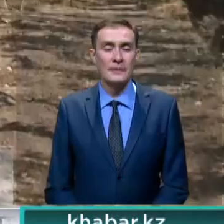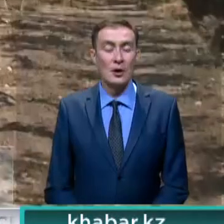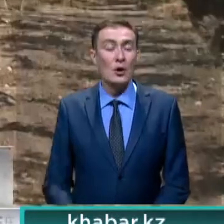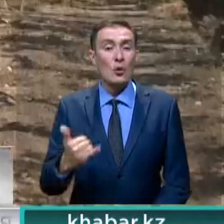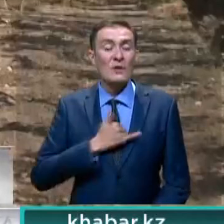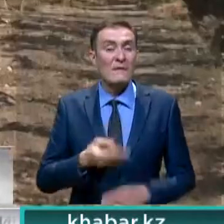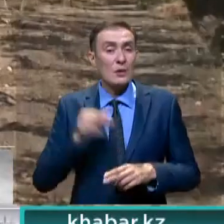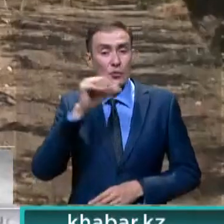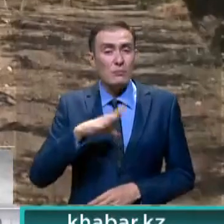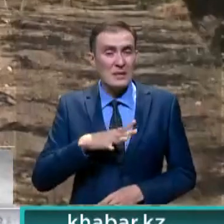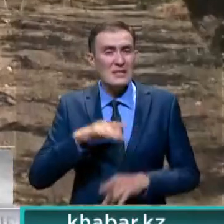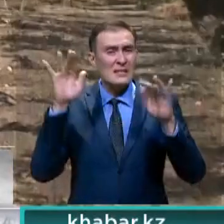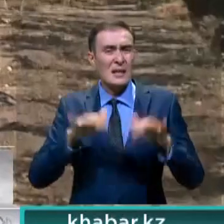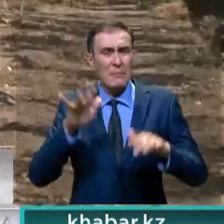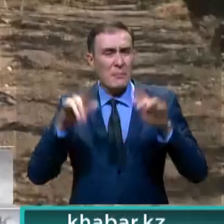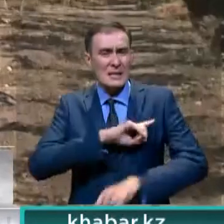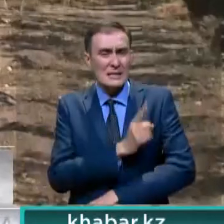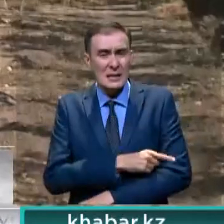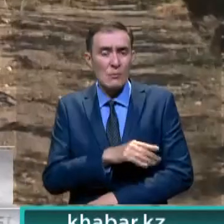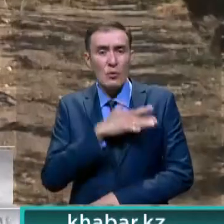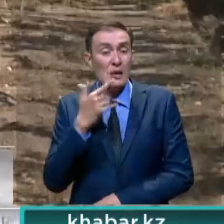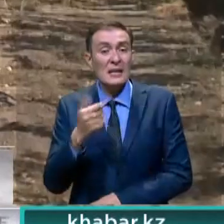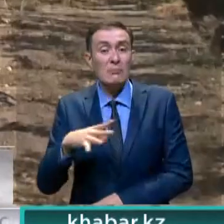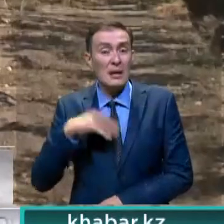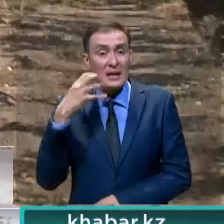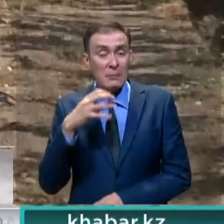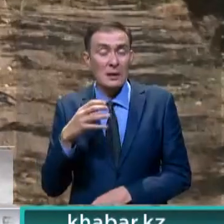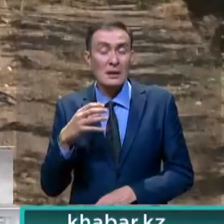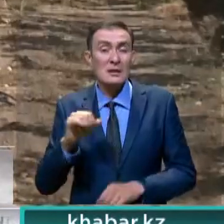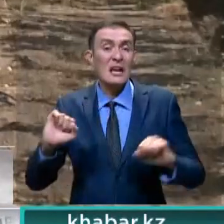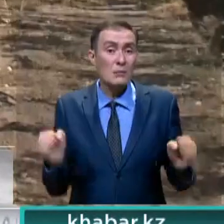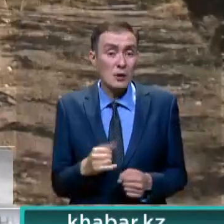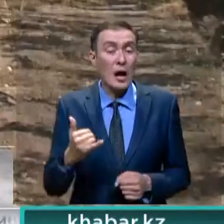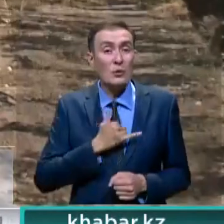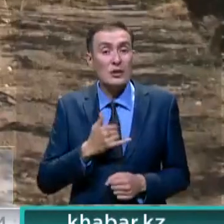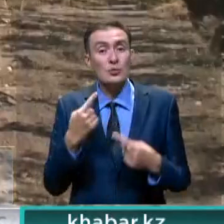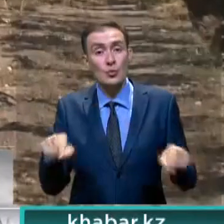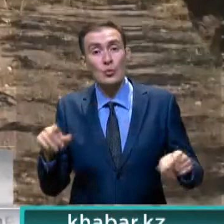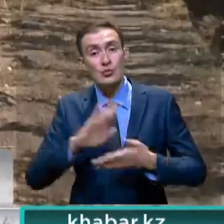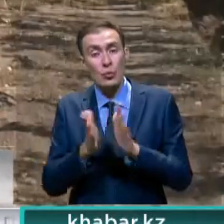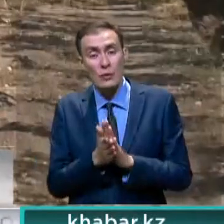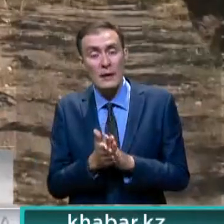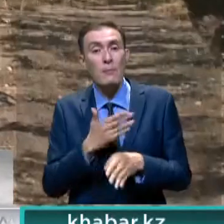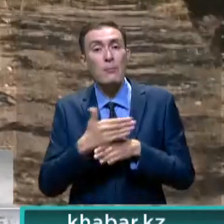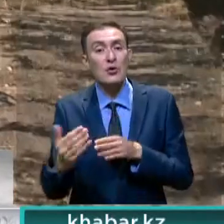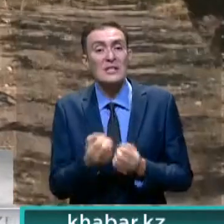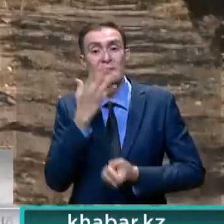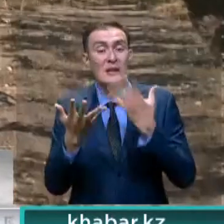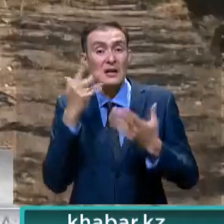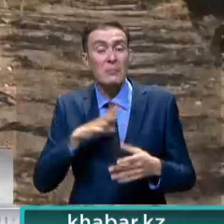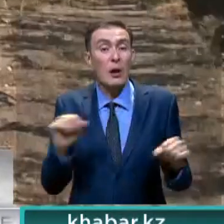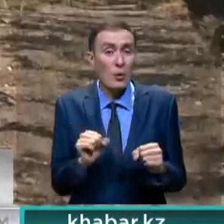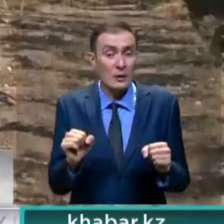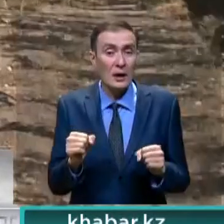У нас в этом году был сильный снегопад. Много где яблоки замерзли. Но нам повезло, в районе другие особенности природы. Позже цвести начинают. И когда сильный холод,